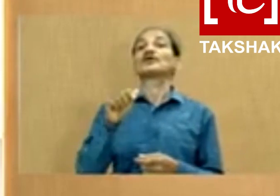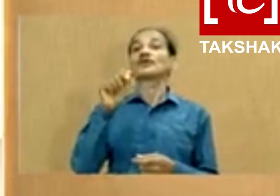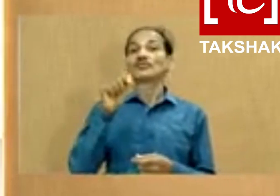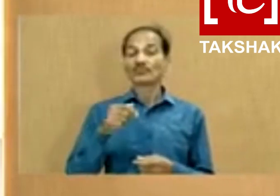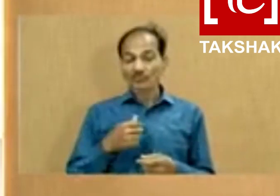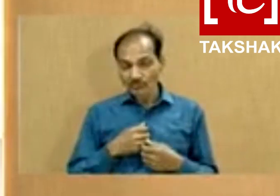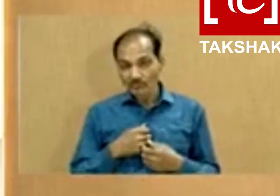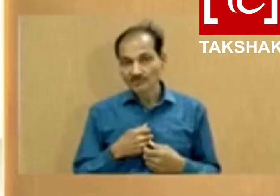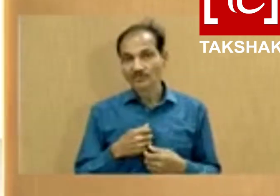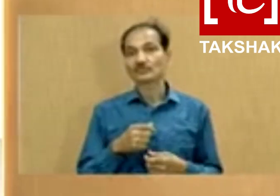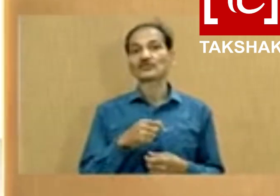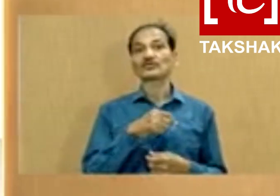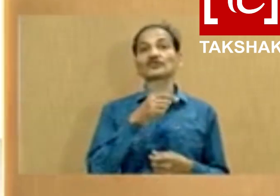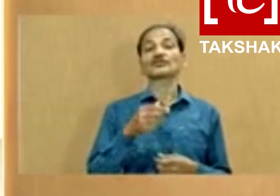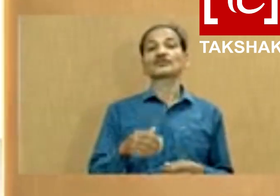ଆଜି